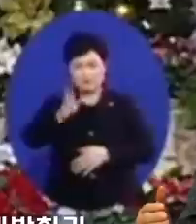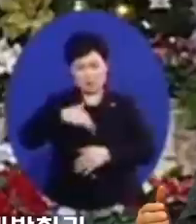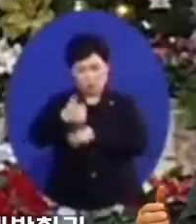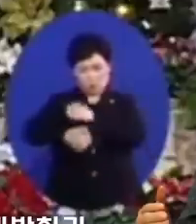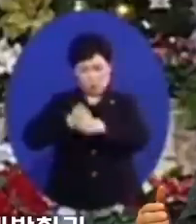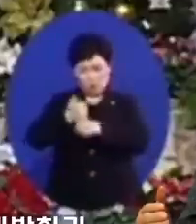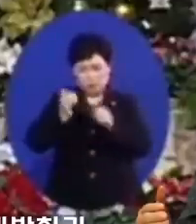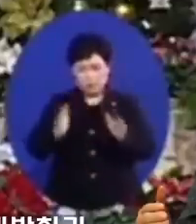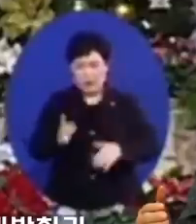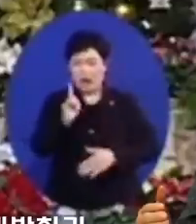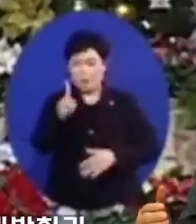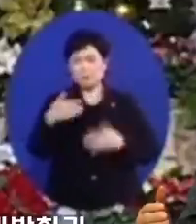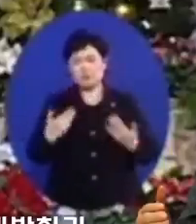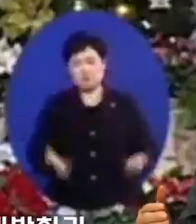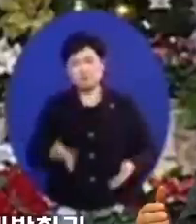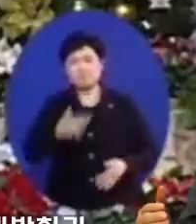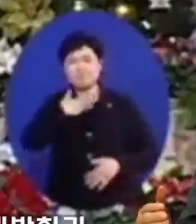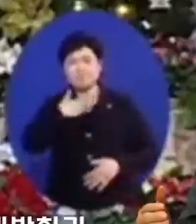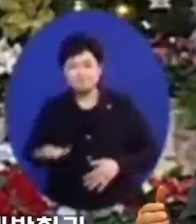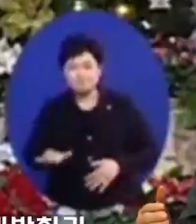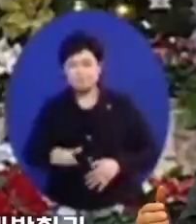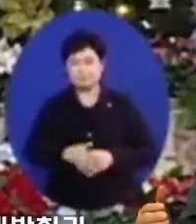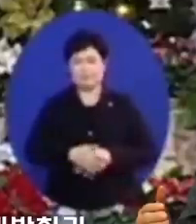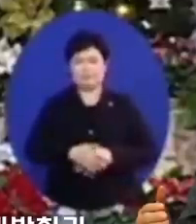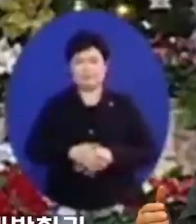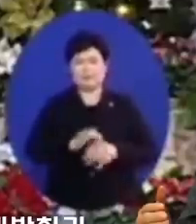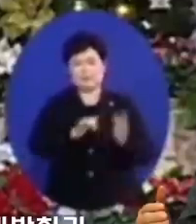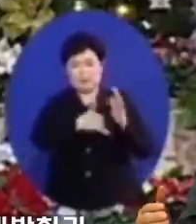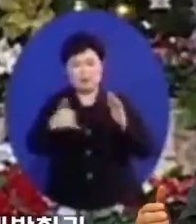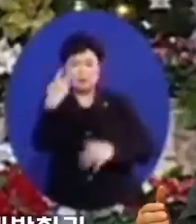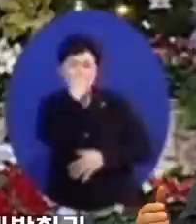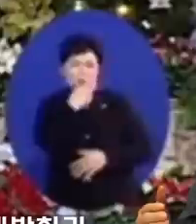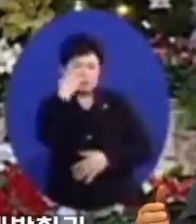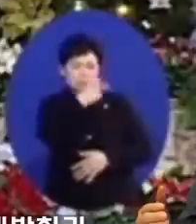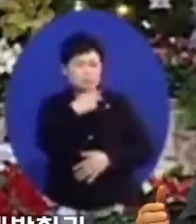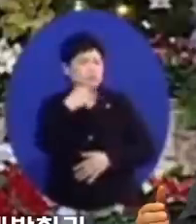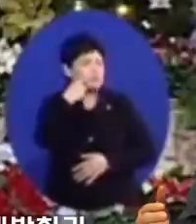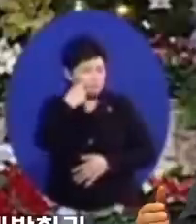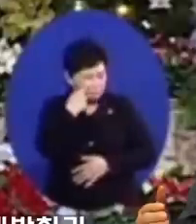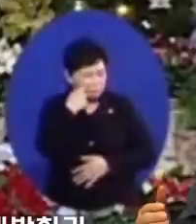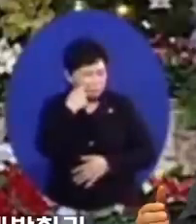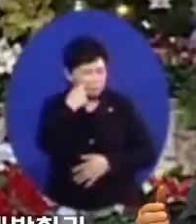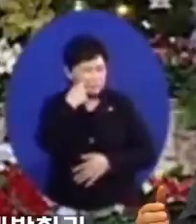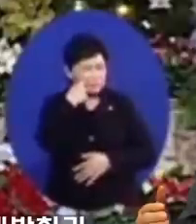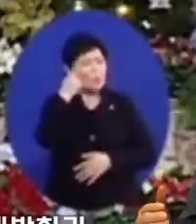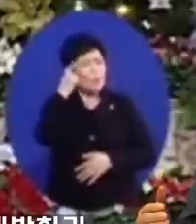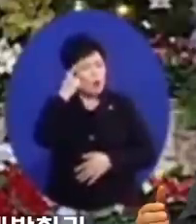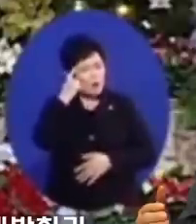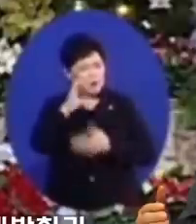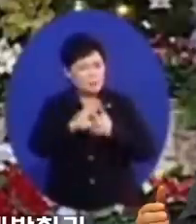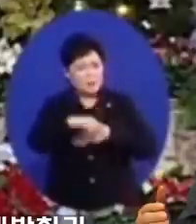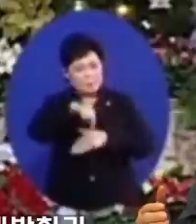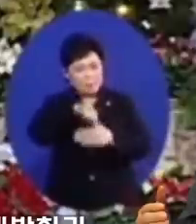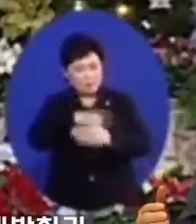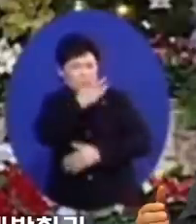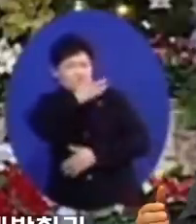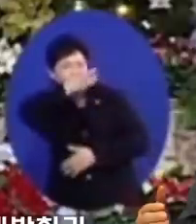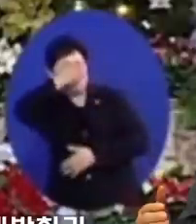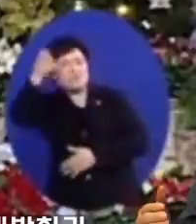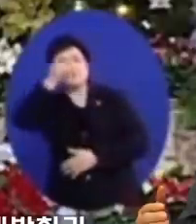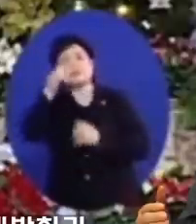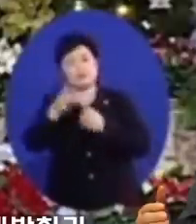동안 한 번도 그런 휴가를 간 적이 없습니다. 가족들을 돌보지 못했습니다. 왜냐? 마음속에 꿈이 있었기